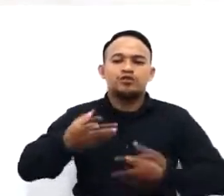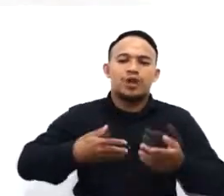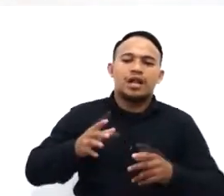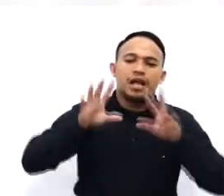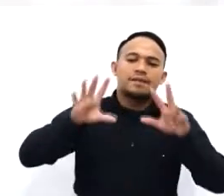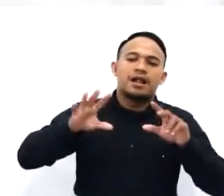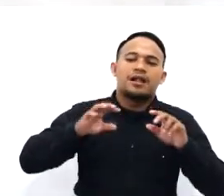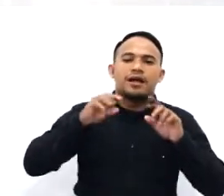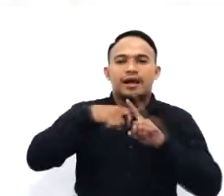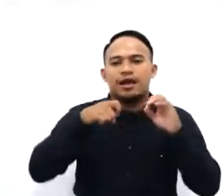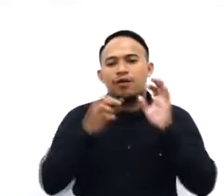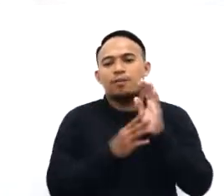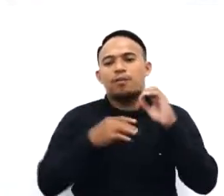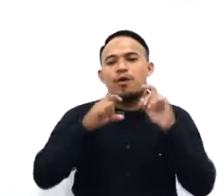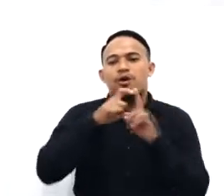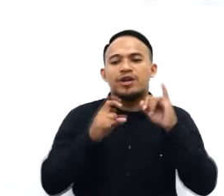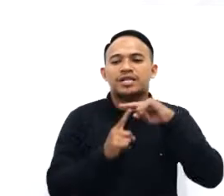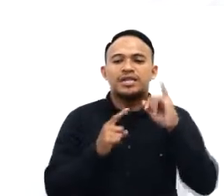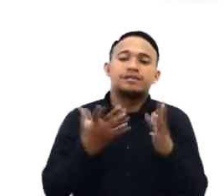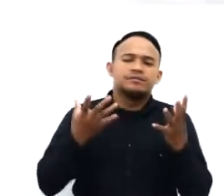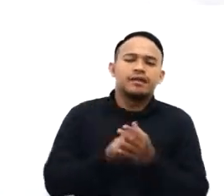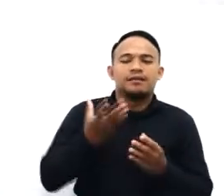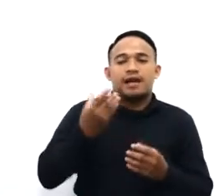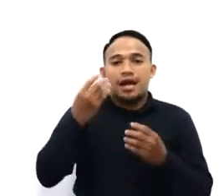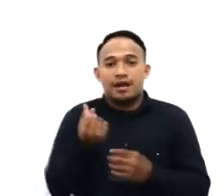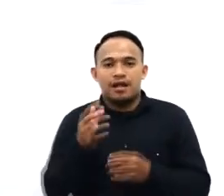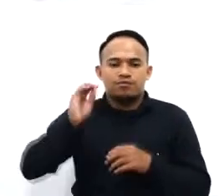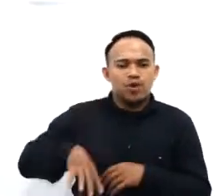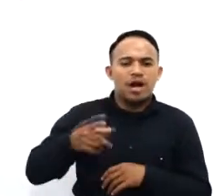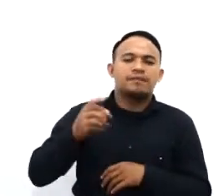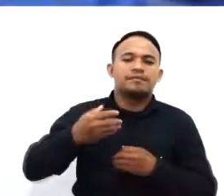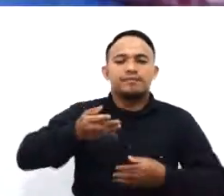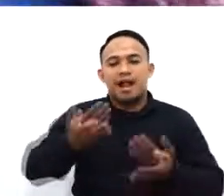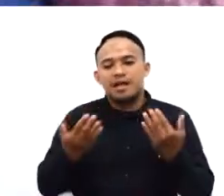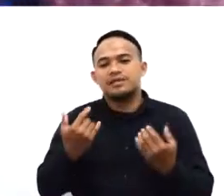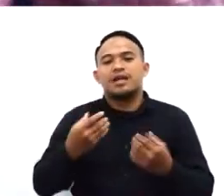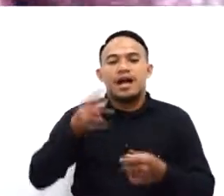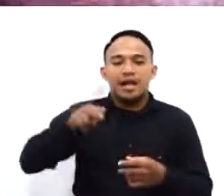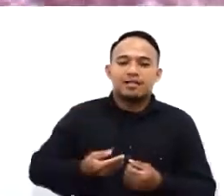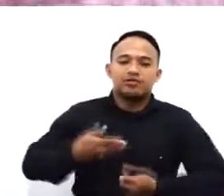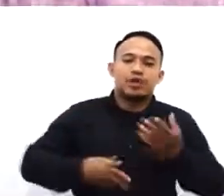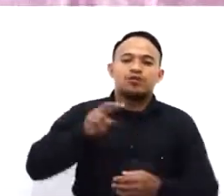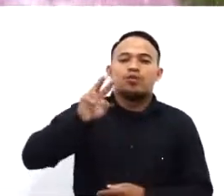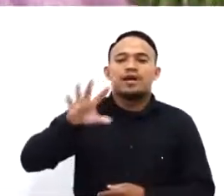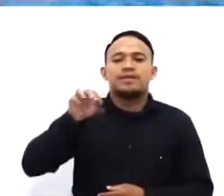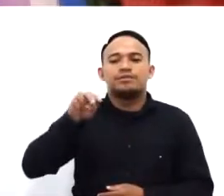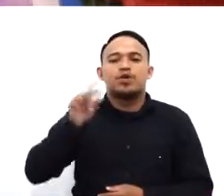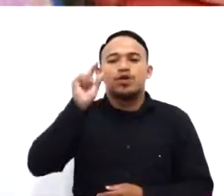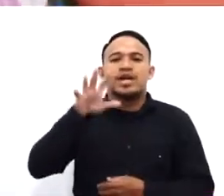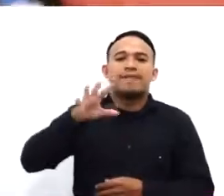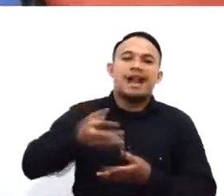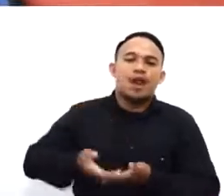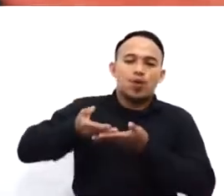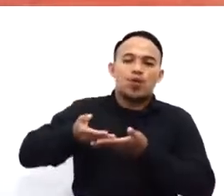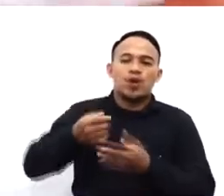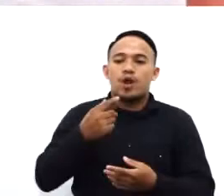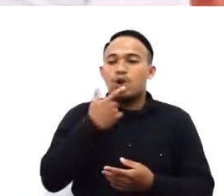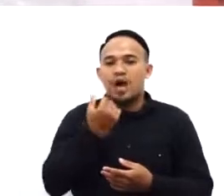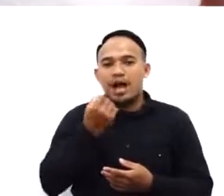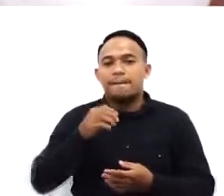murah. Beras hanya dijual Rp25.000 untuk 5 kg, gula pasir 1 kg